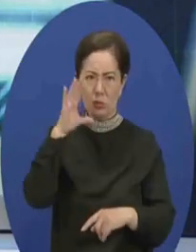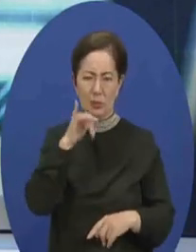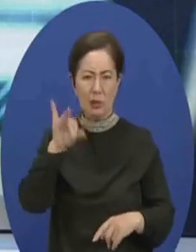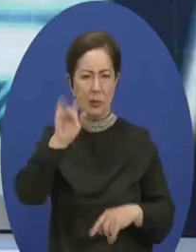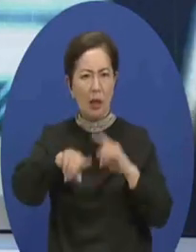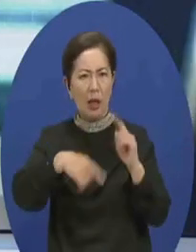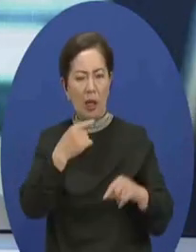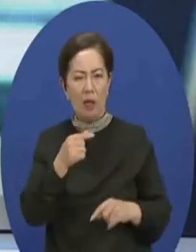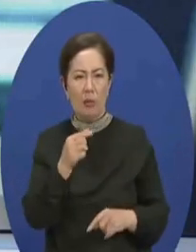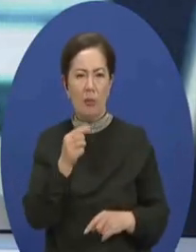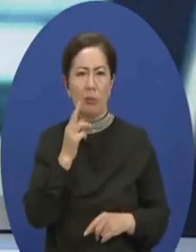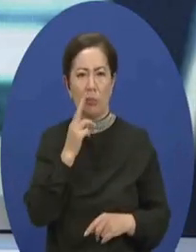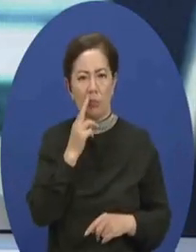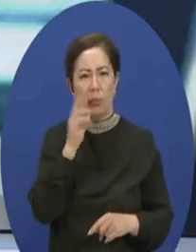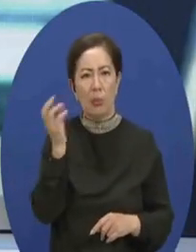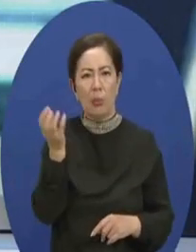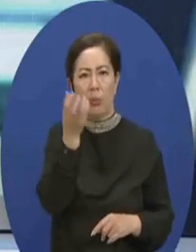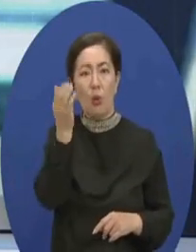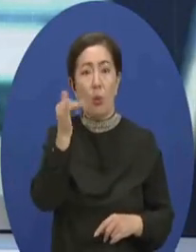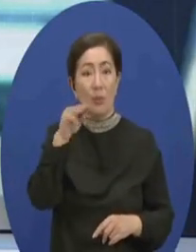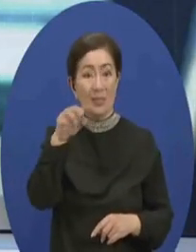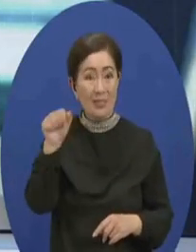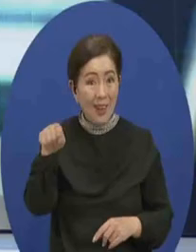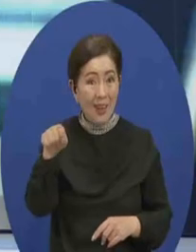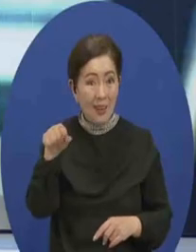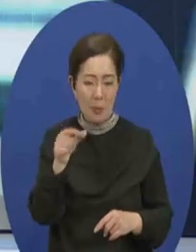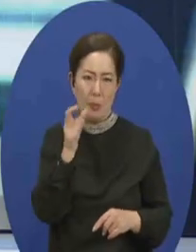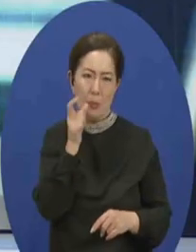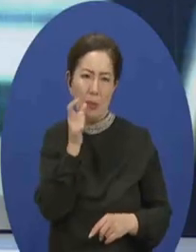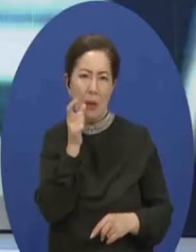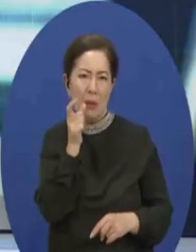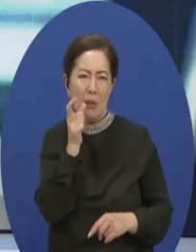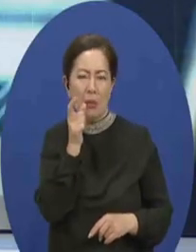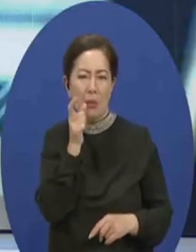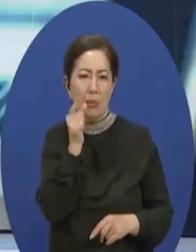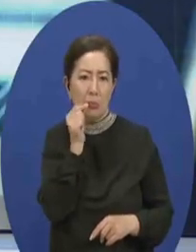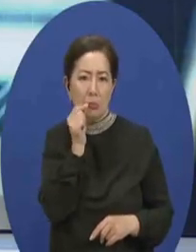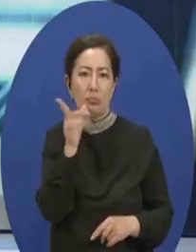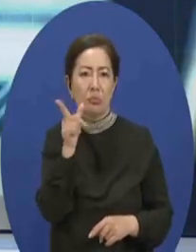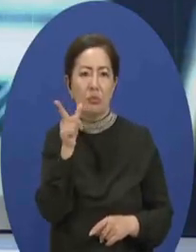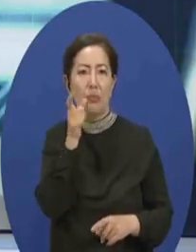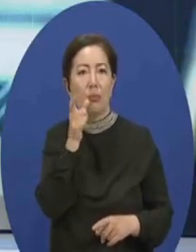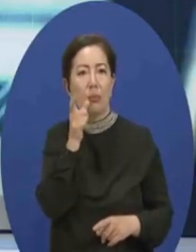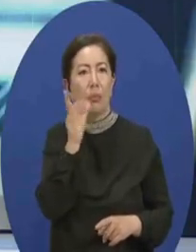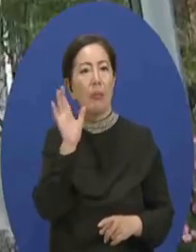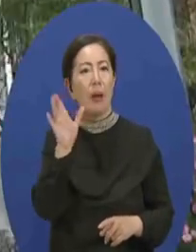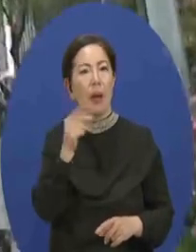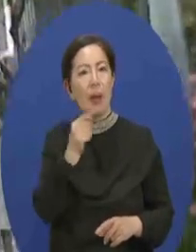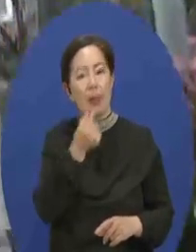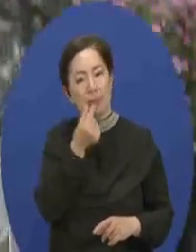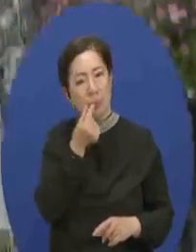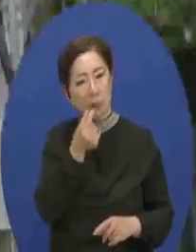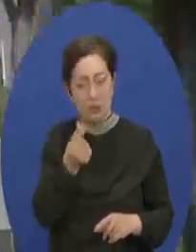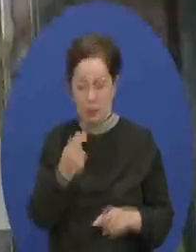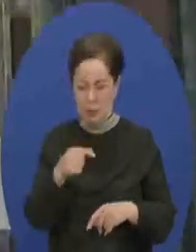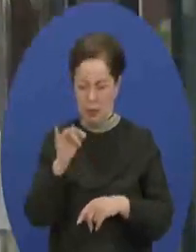хэрэглэх болжээ. Электрон тамхи нь утаа тамхинаас илүү ихээр хортож ялгаруулдаг гэж мэргэжилтнүүд хэлж байна.